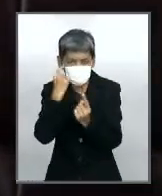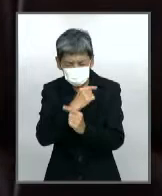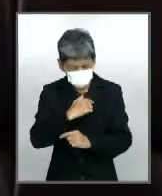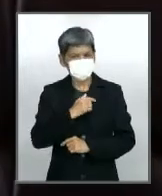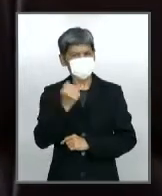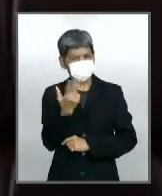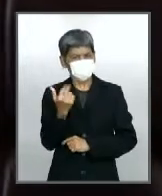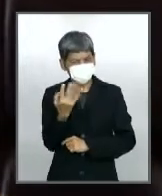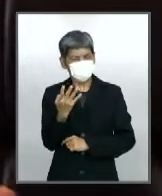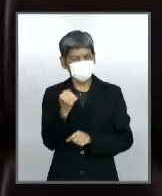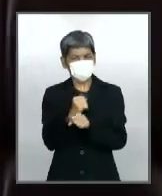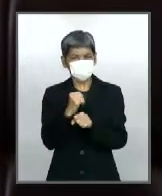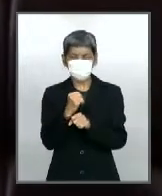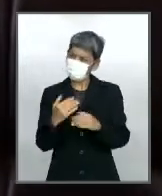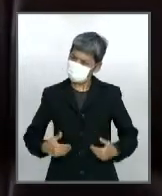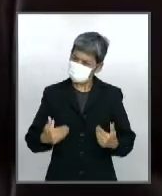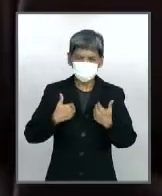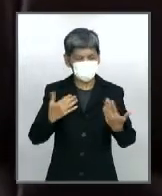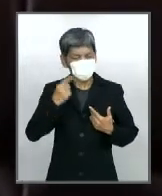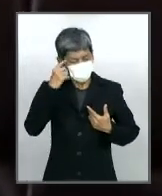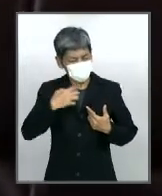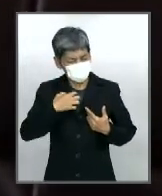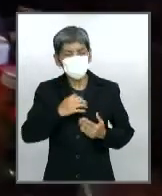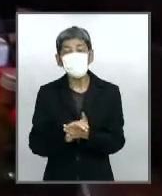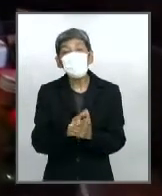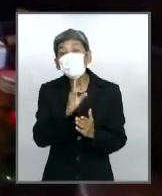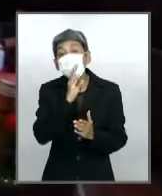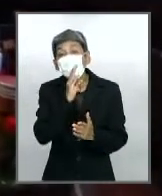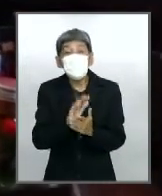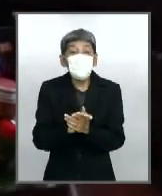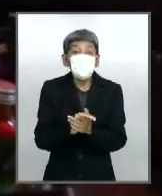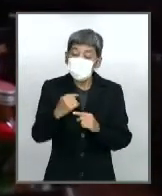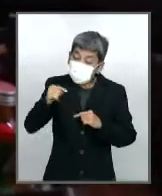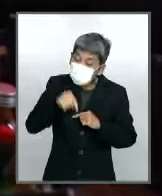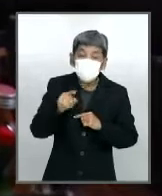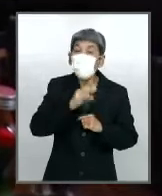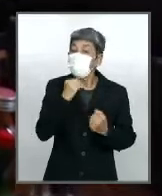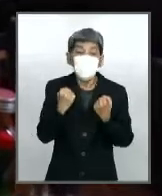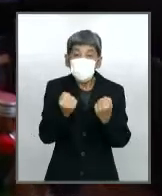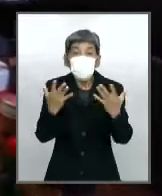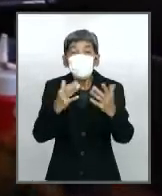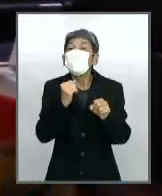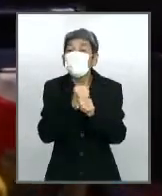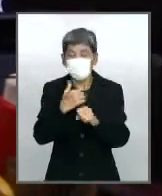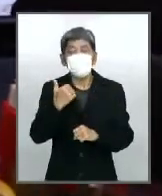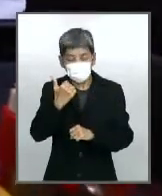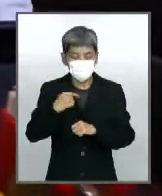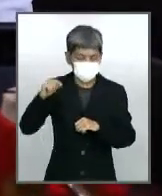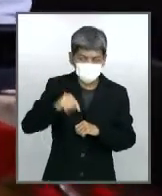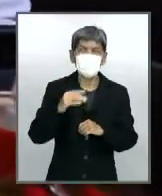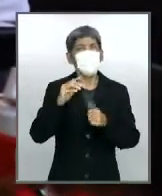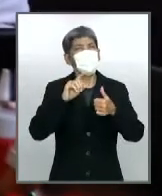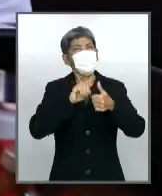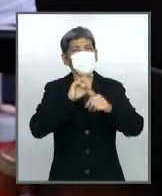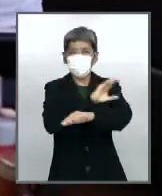บเขาทำไลน์ในชีวิตเขาเป็นไงเหมือนกัน แล้วถ้าไม่มีรถล่ะคะพี่มาทางไหนได้บ้าง จริงๆถ้าไม่มีรถใช่ไหมครับ